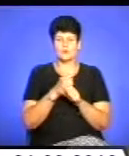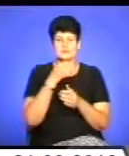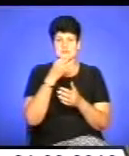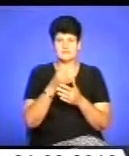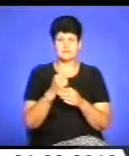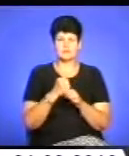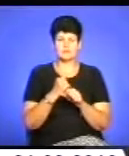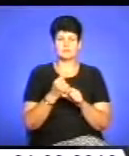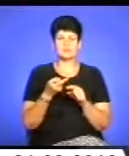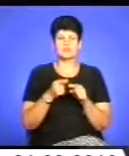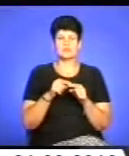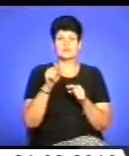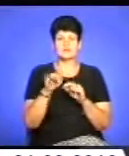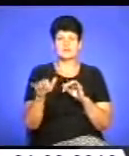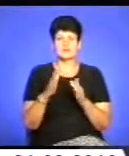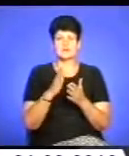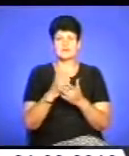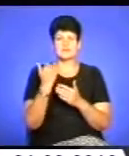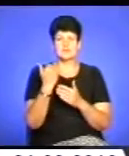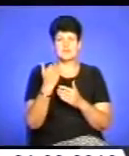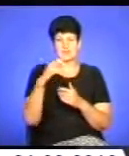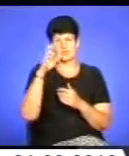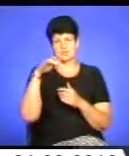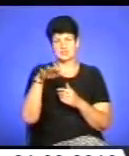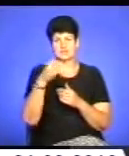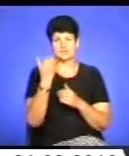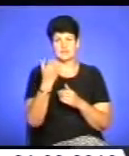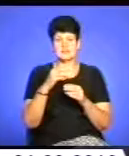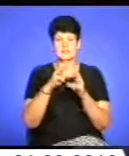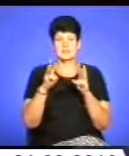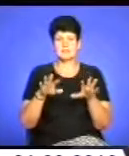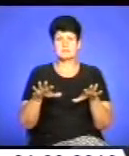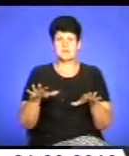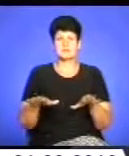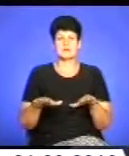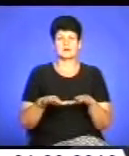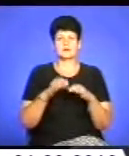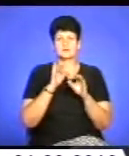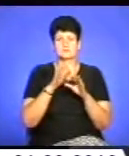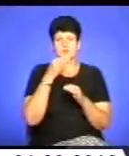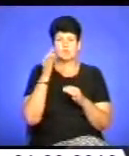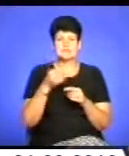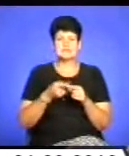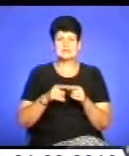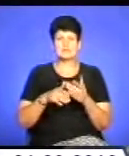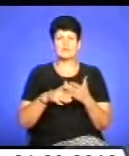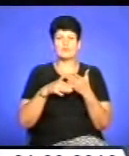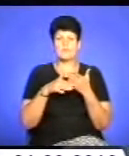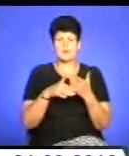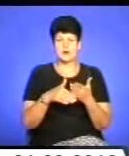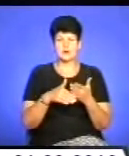ті речі, які відбуваються в їх державах, в їхніх святих місцях, діляться досвідом. І в такий спосіб це допомагає після того, коли